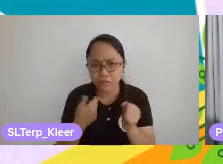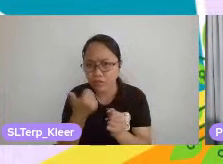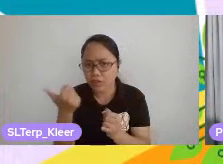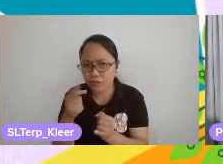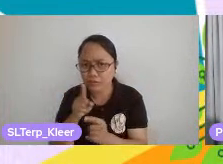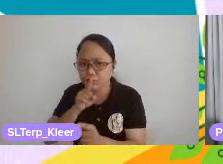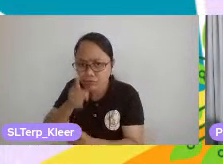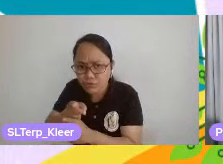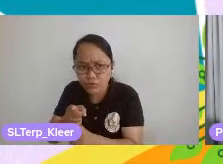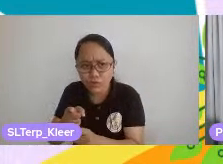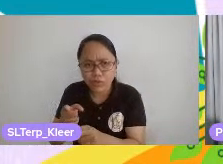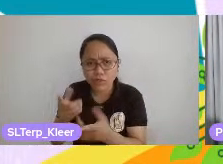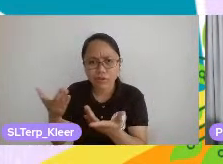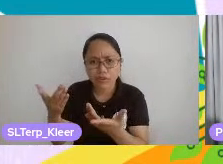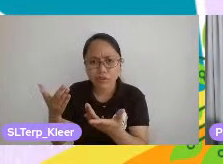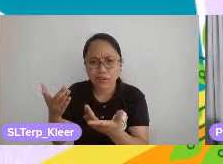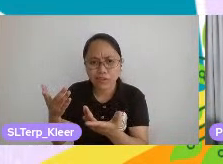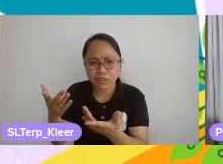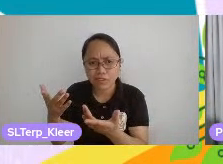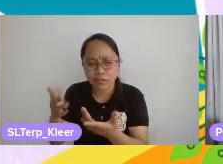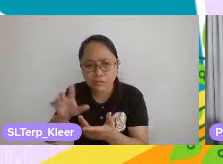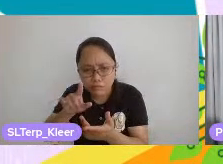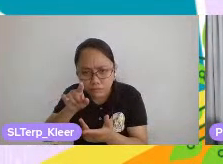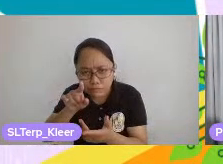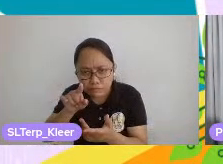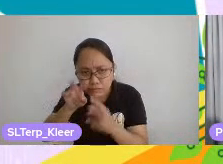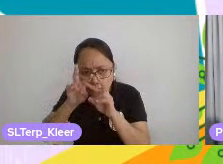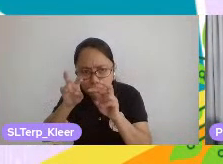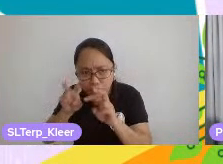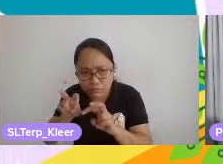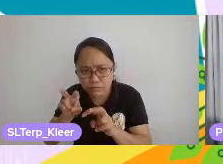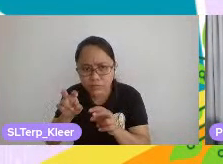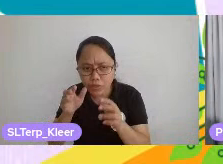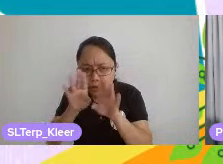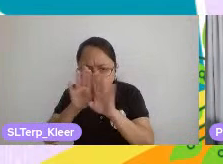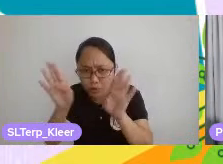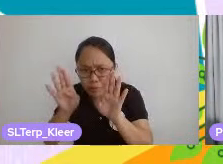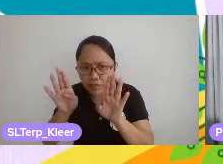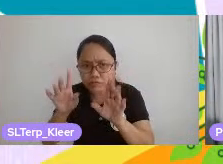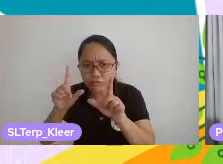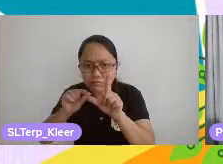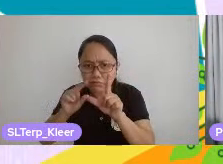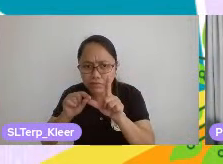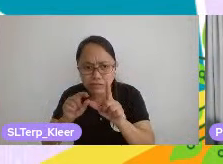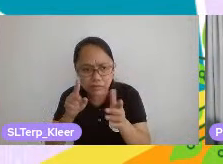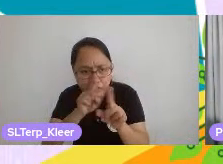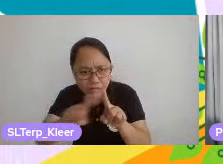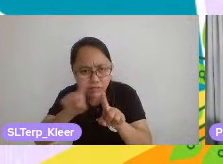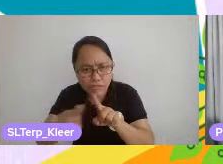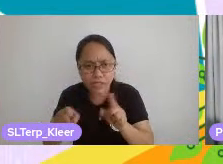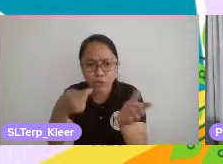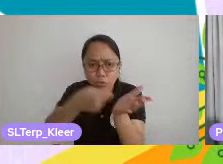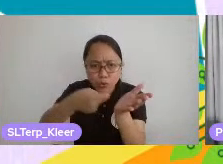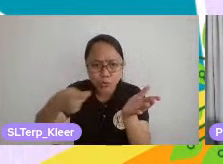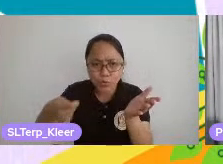link. Iba na po yung tools na nakikita compared po sa ginagamit ni instructor po. Ito po ay from Ms.